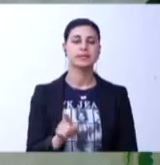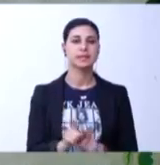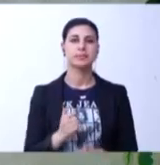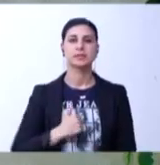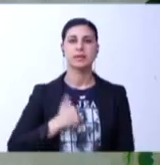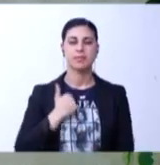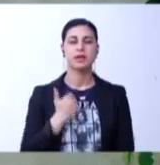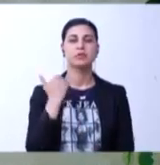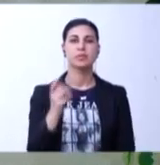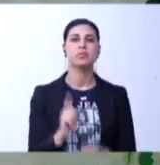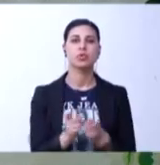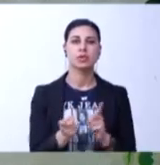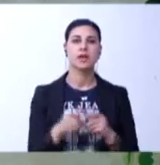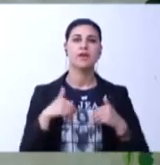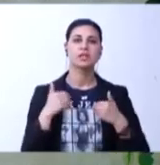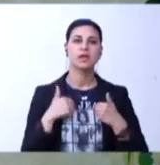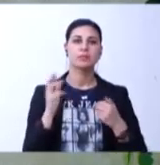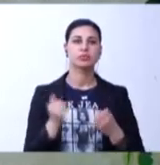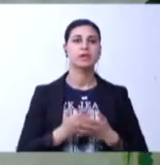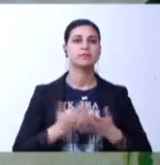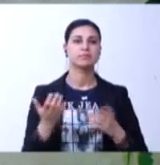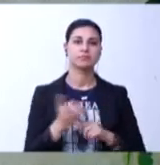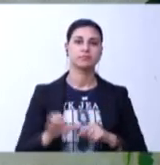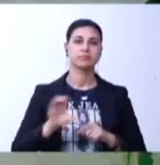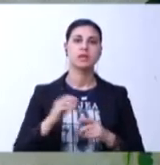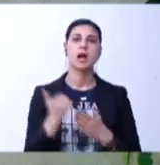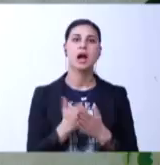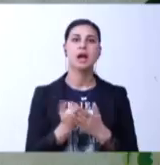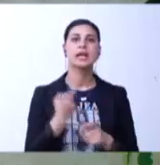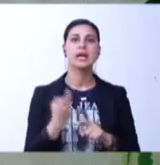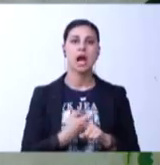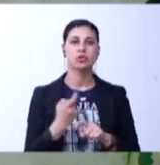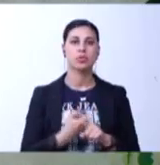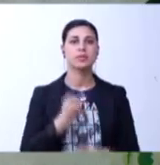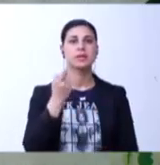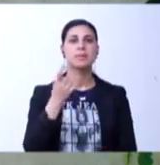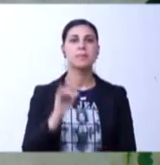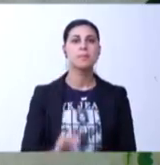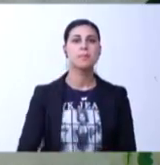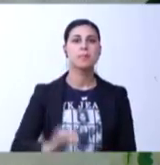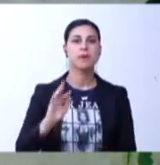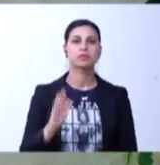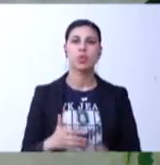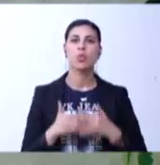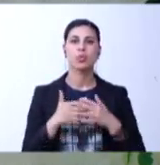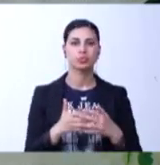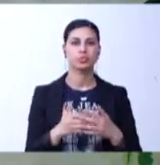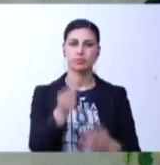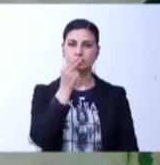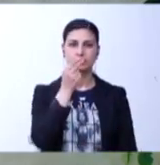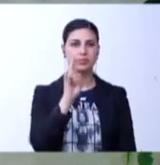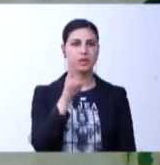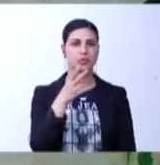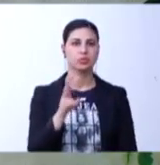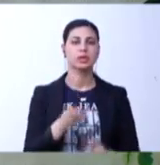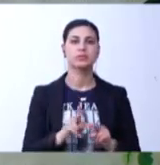თამამად მიუხედავად ვიტამინური და მინერალური დატვირთვისა, ახალ კარტოფილს მცირეწლოვან ბავშვებში და ორსულებში თამამად ნუ